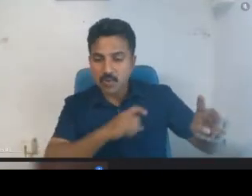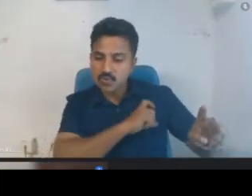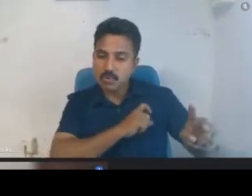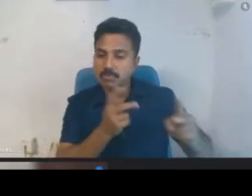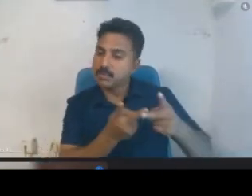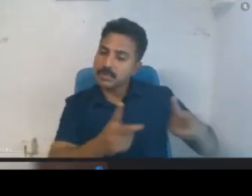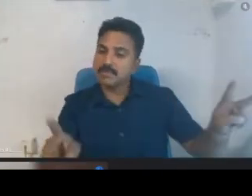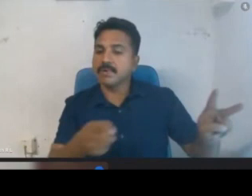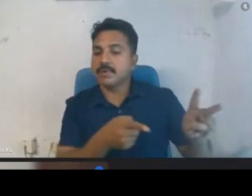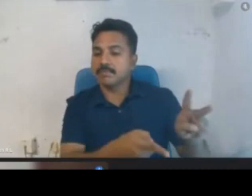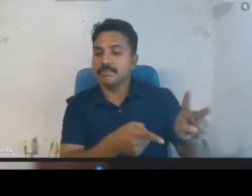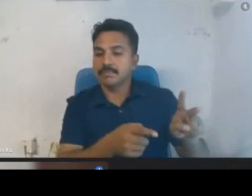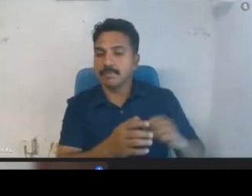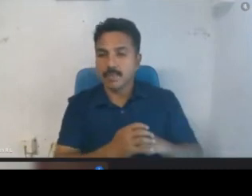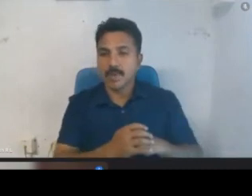കുഞ്ഞാണ്, അതുകൊണ്ട് തന്നെ